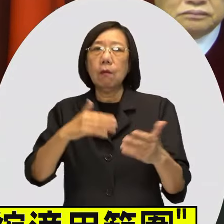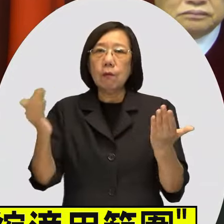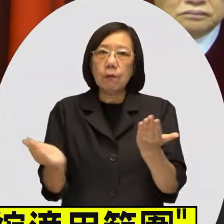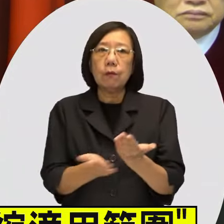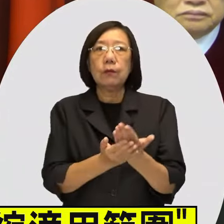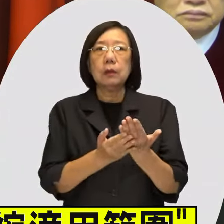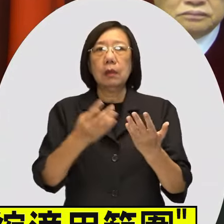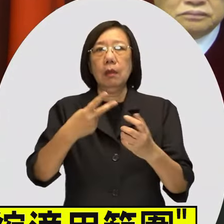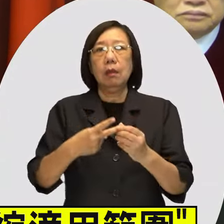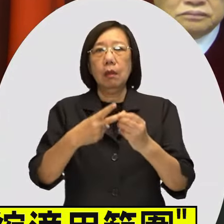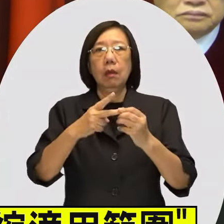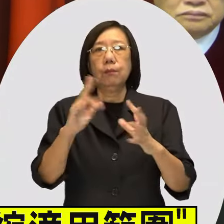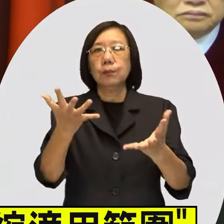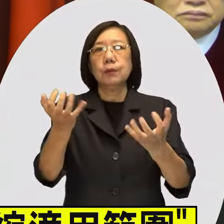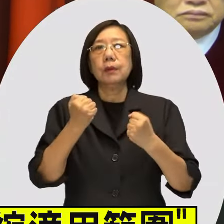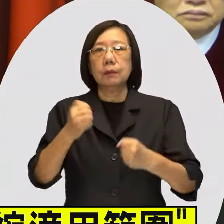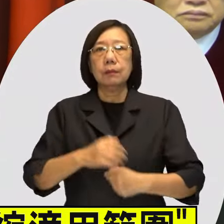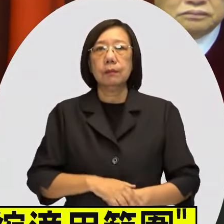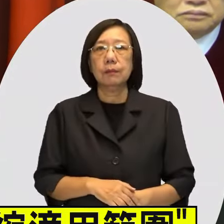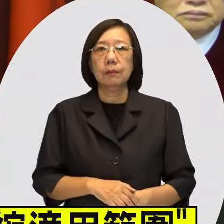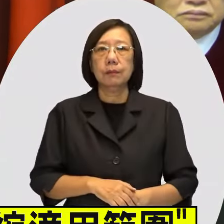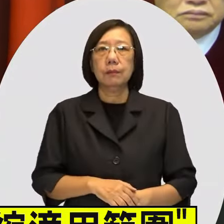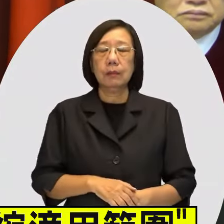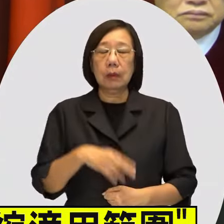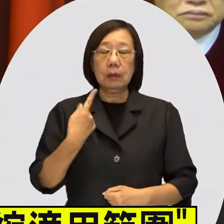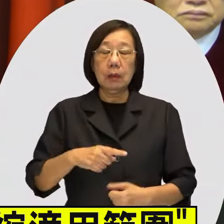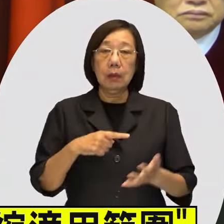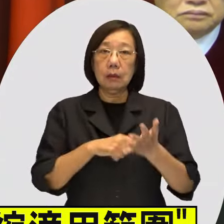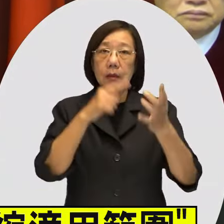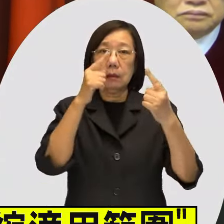理。第十七点，本判决各